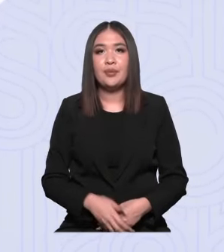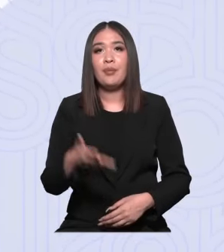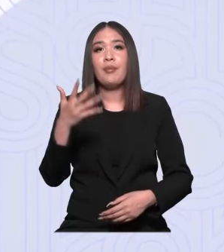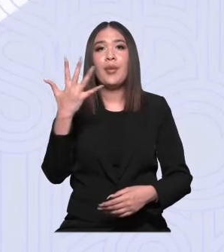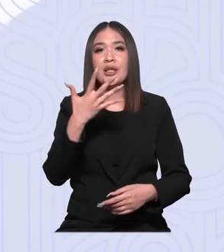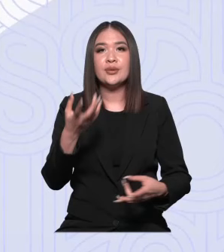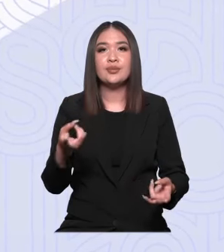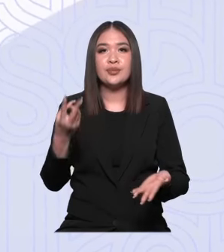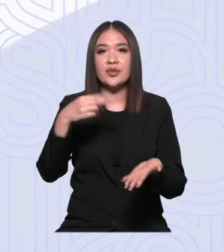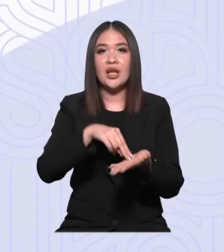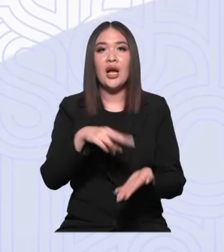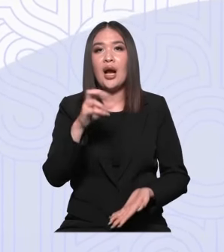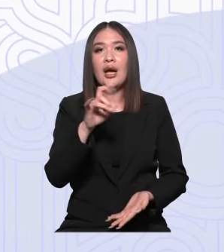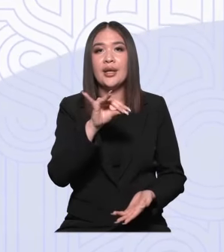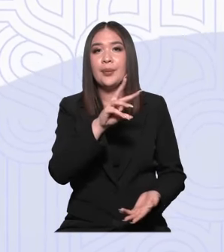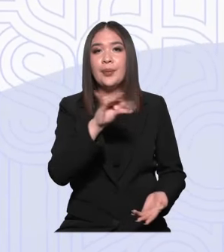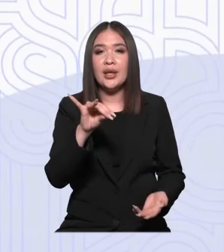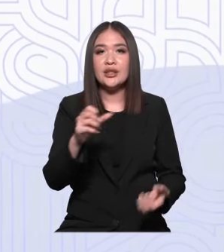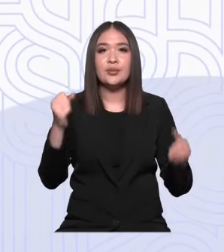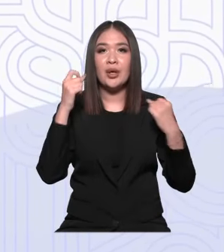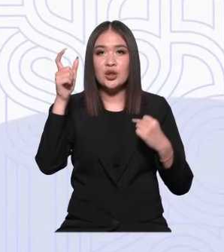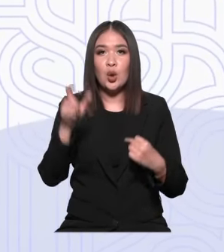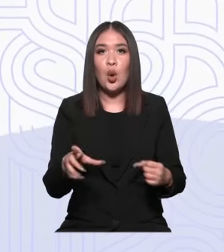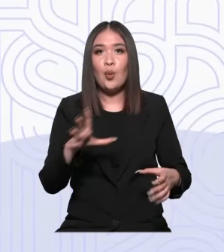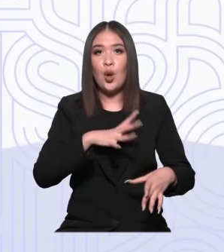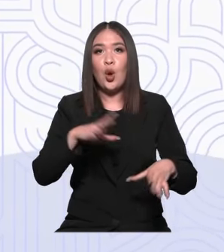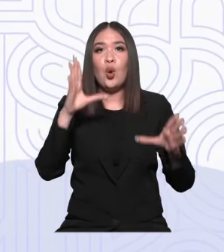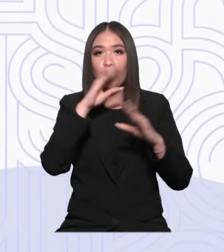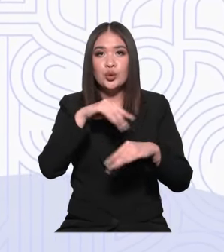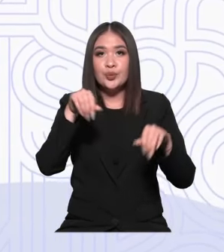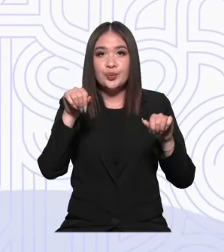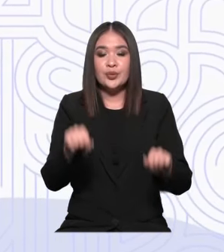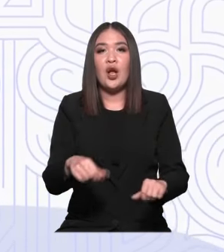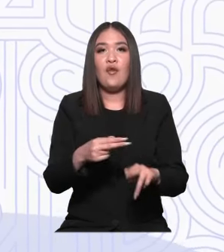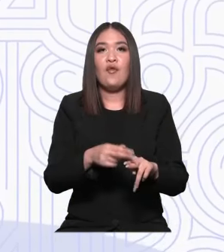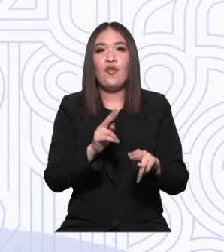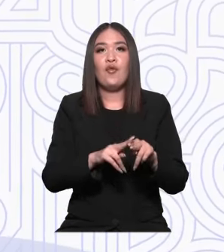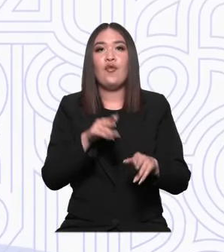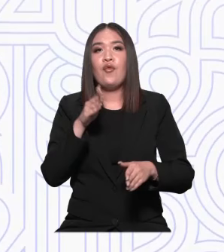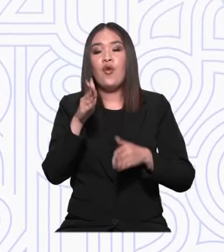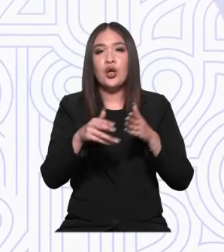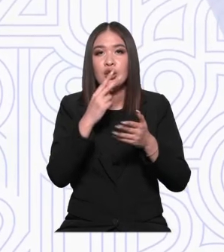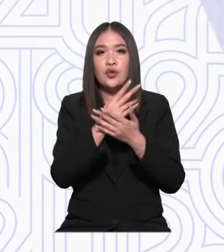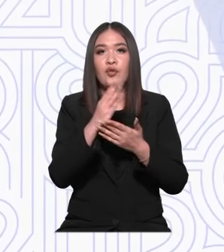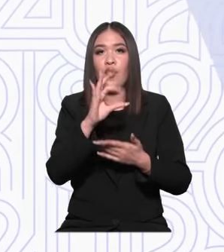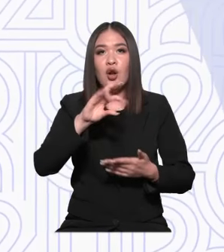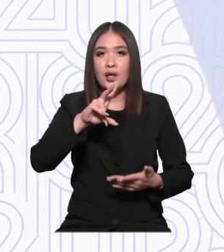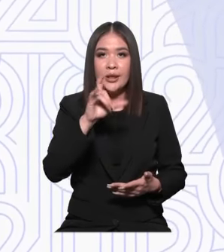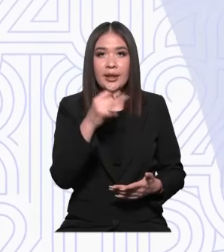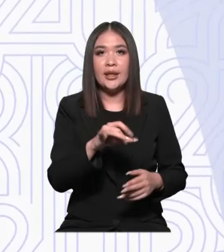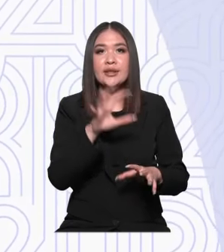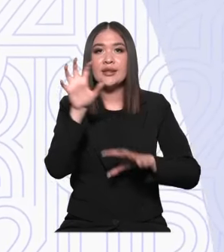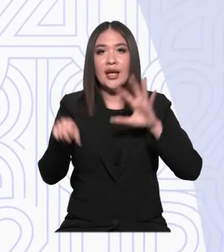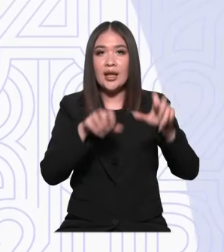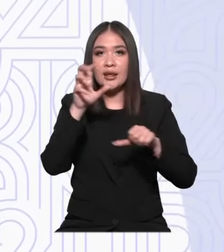стал гимнаст Милад Кареми. Спортсмен успешно выступил в финале в вольных упражнениях. Надежды возлагались и на